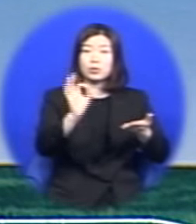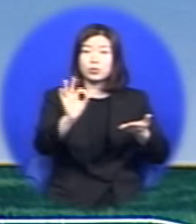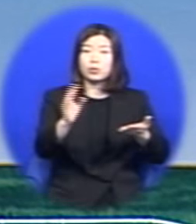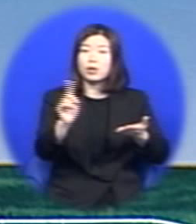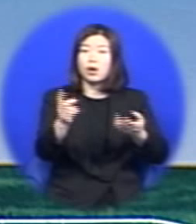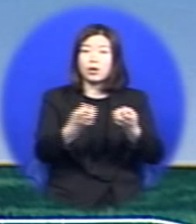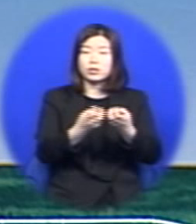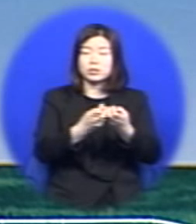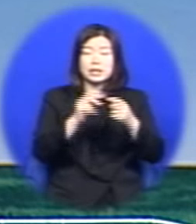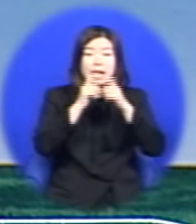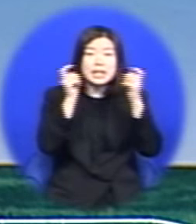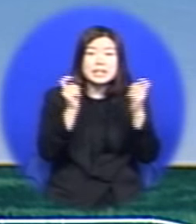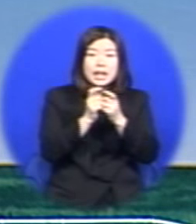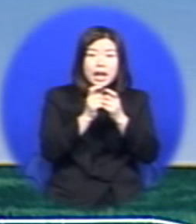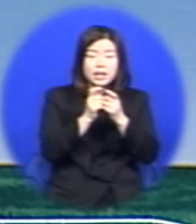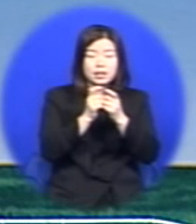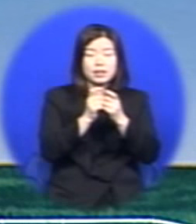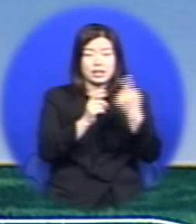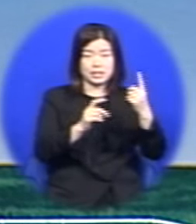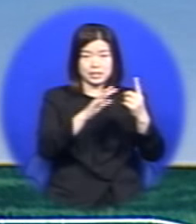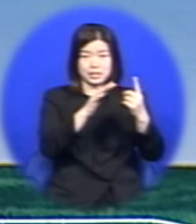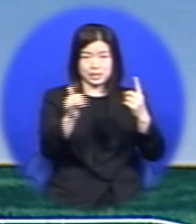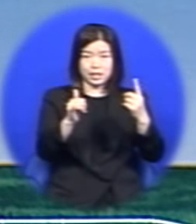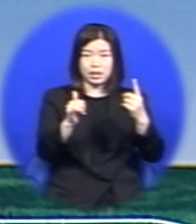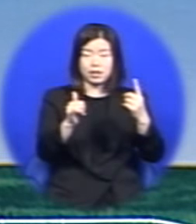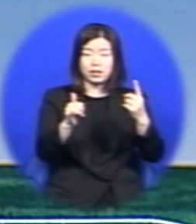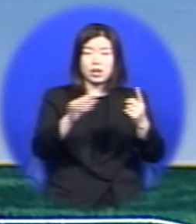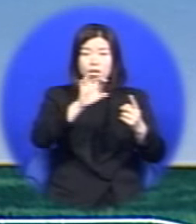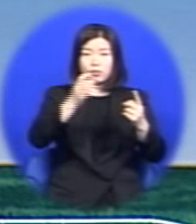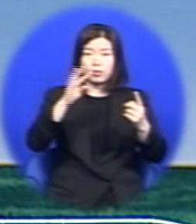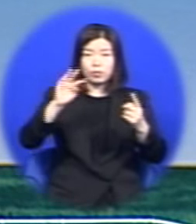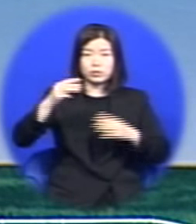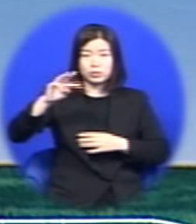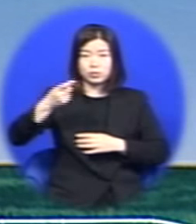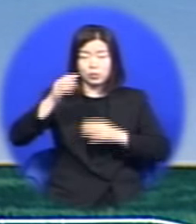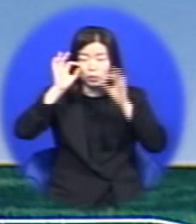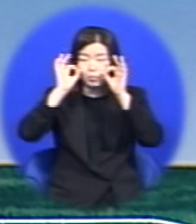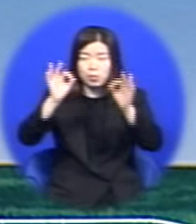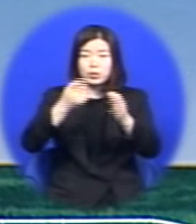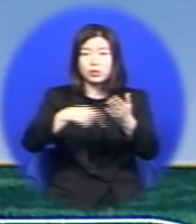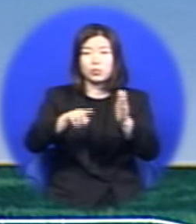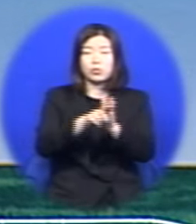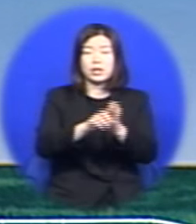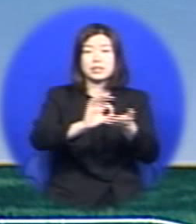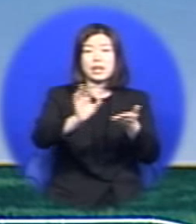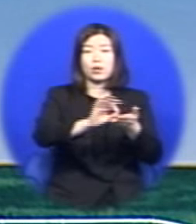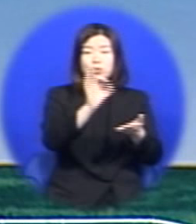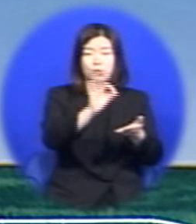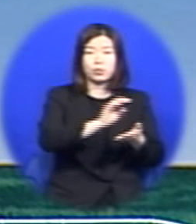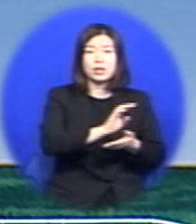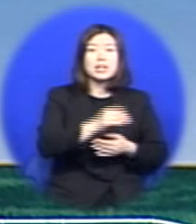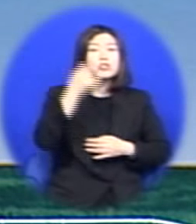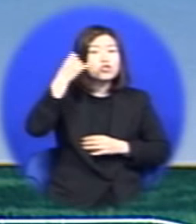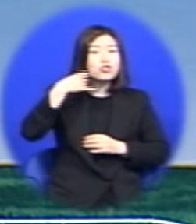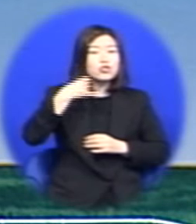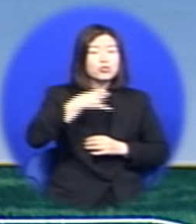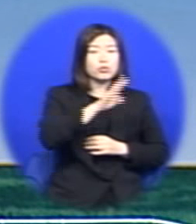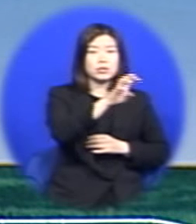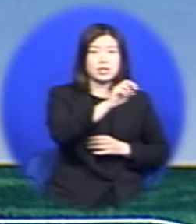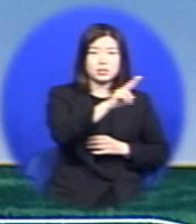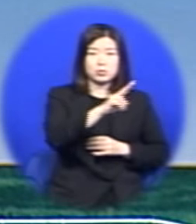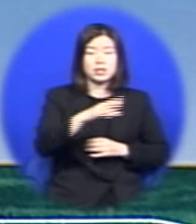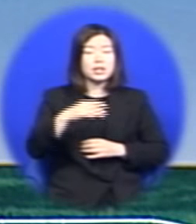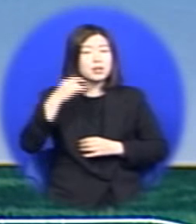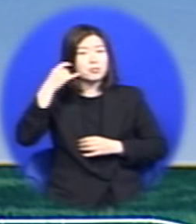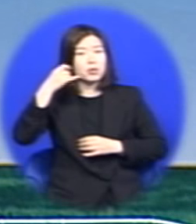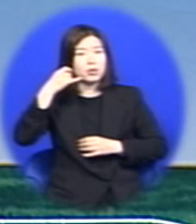한 사람이 포르노를 보기 위해서 쓰는 비용, 중국은 42달러, 미국은 47달러,